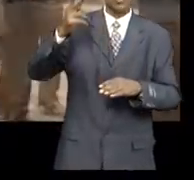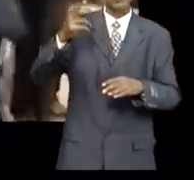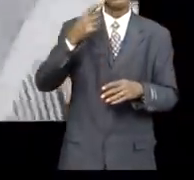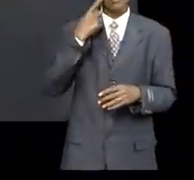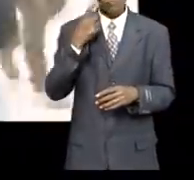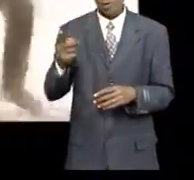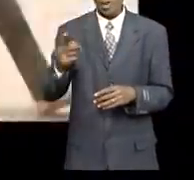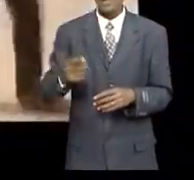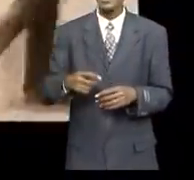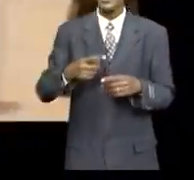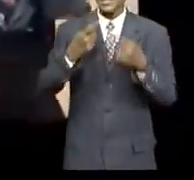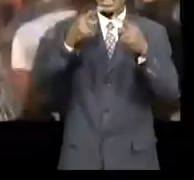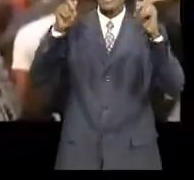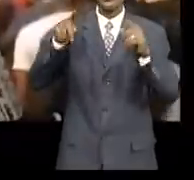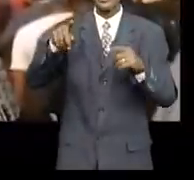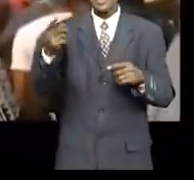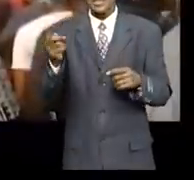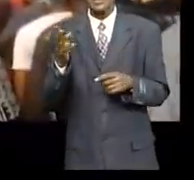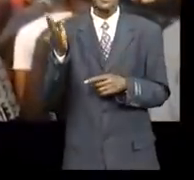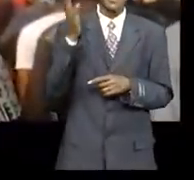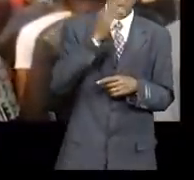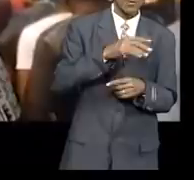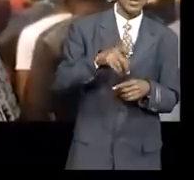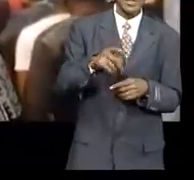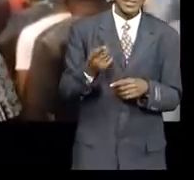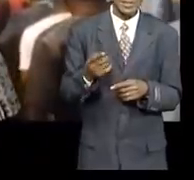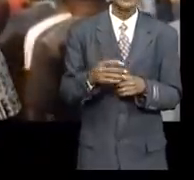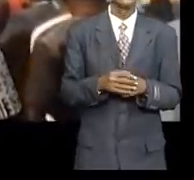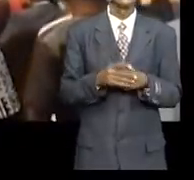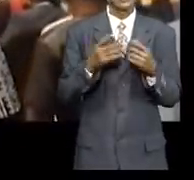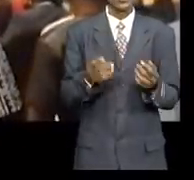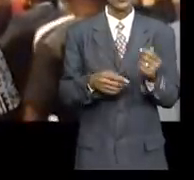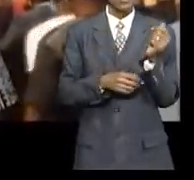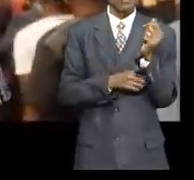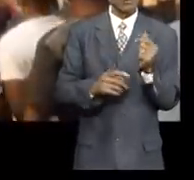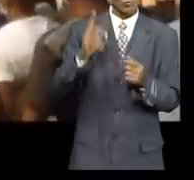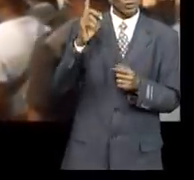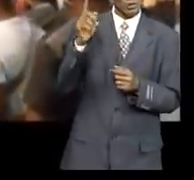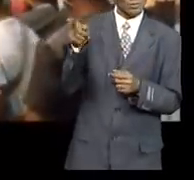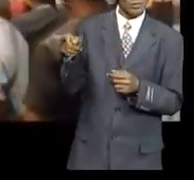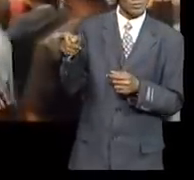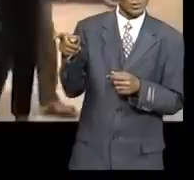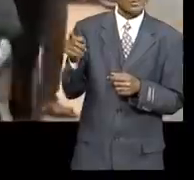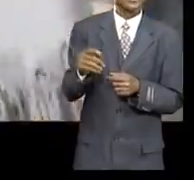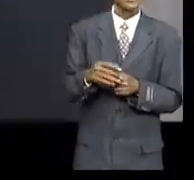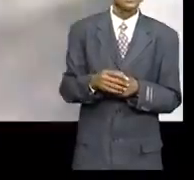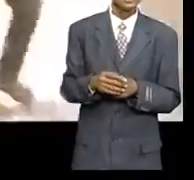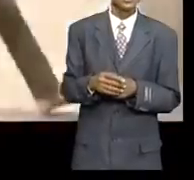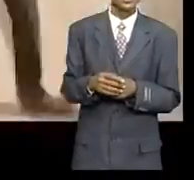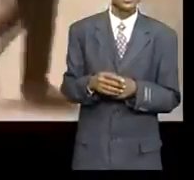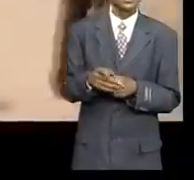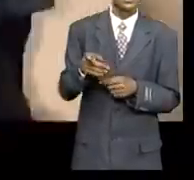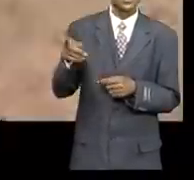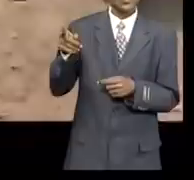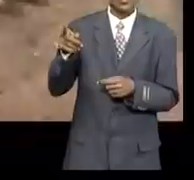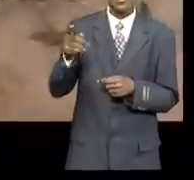terme aux manœuvres dilatoires d'un certain Kashilemba Kawaya Junior, censé par illusion être